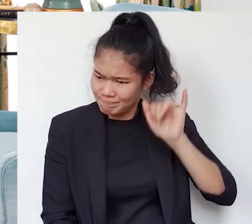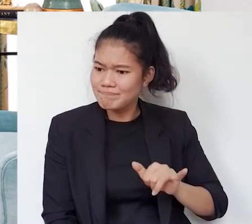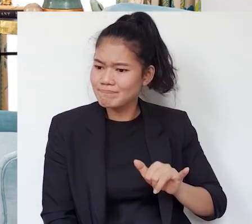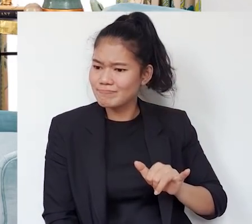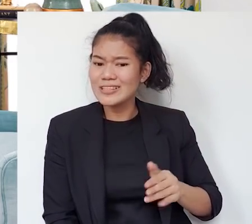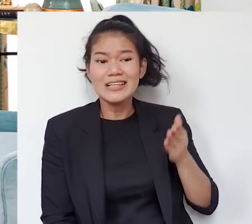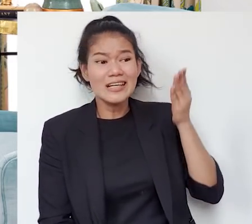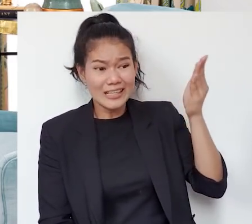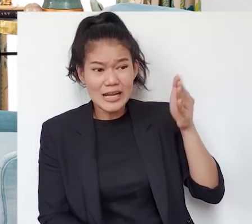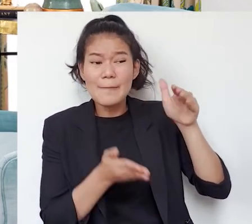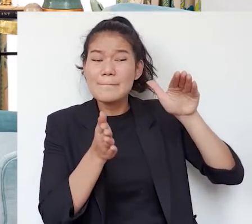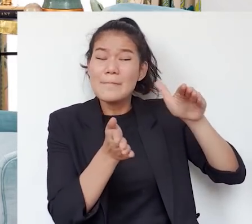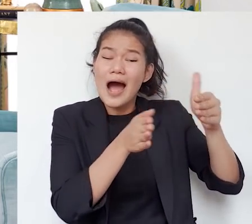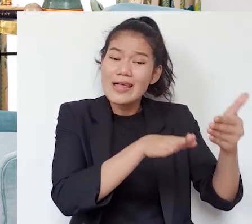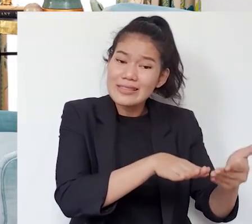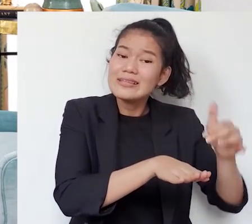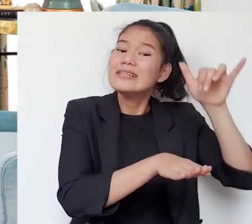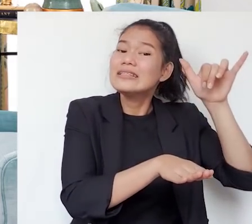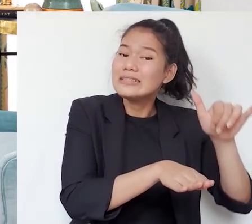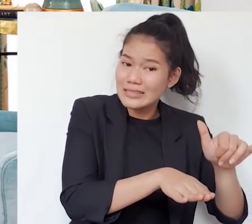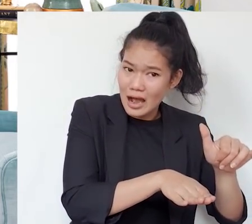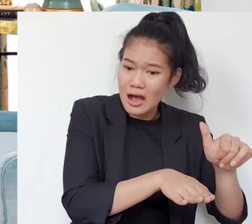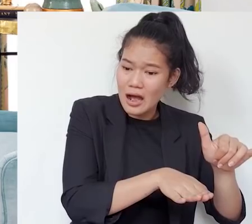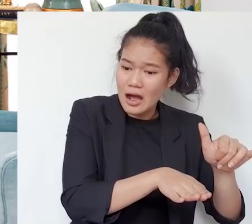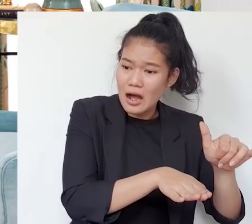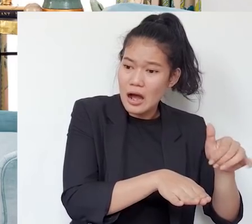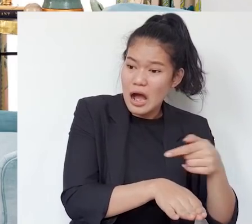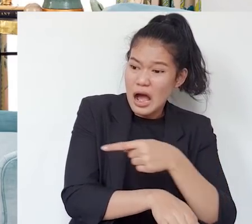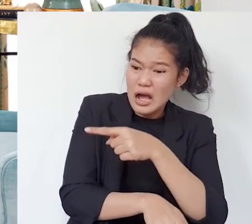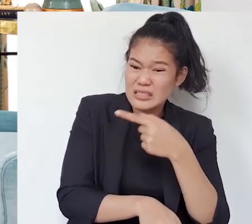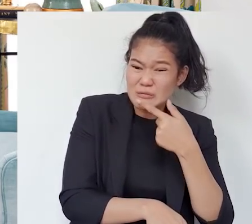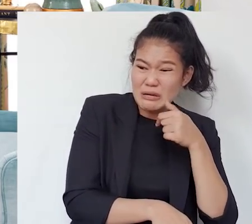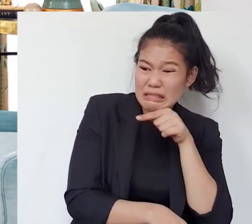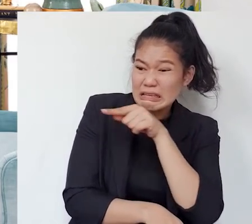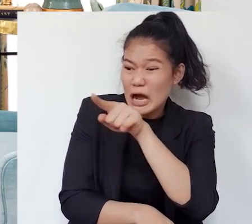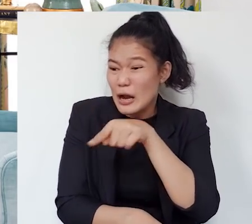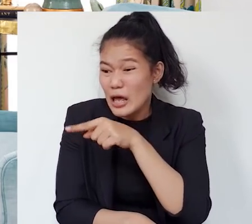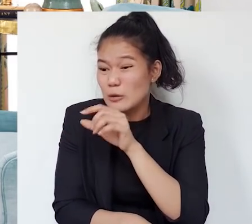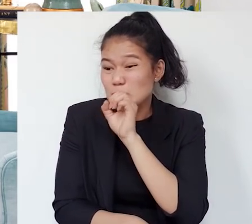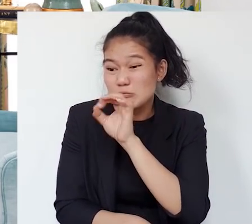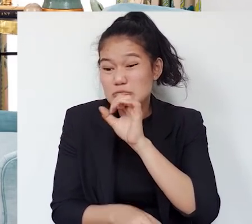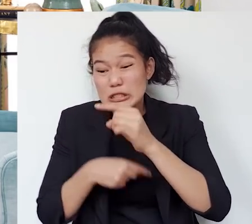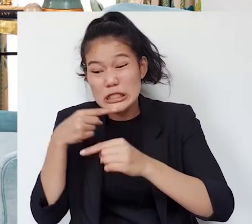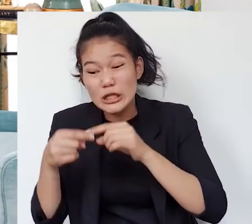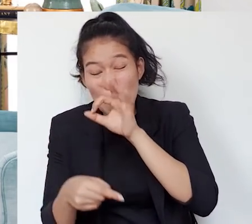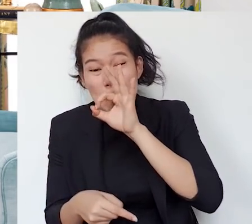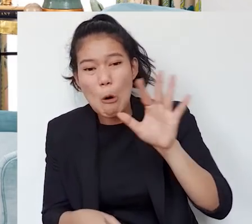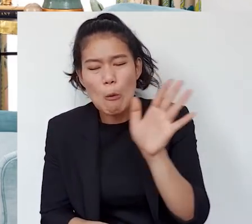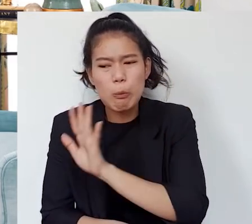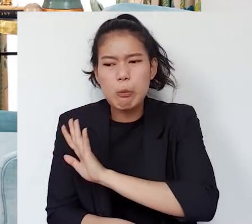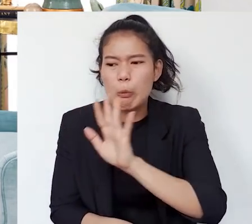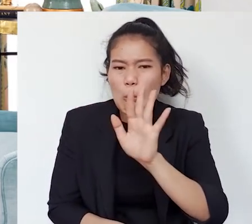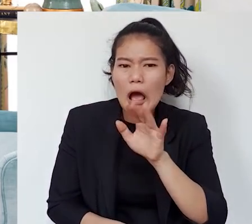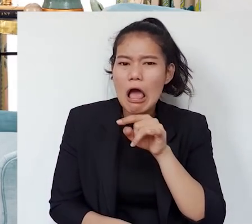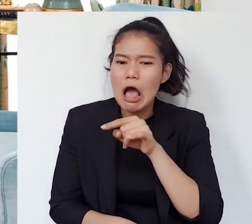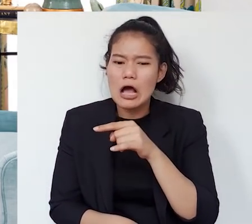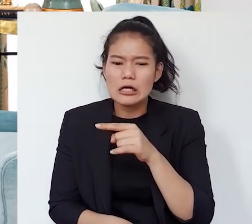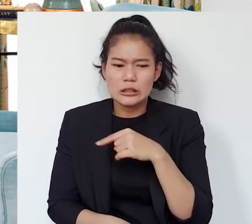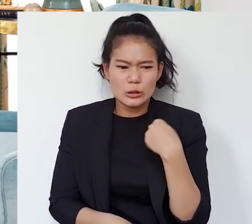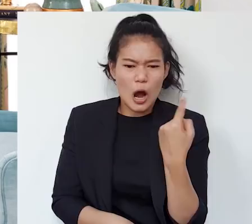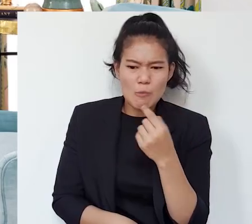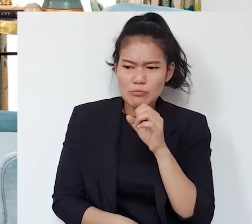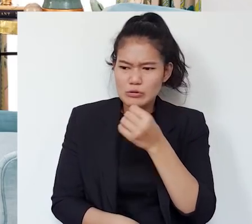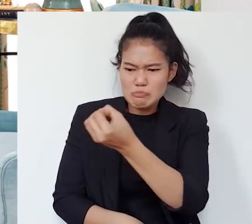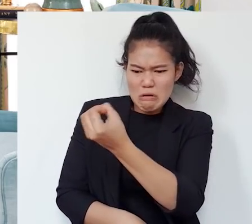itu memang mati. Tidak sama dengan kebohongan-kebohongan yang kamu ceritakan bahwa kami para murid mengambil